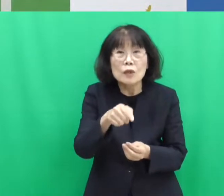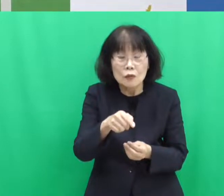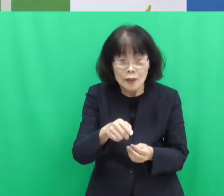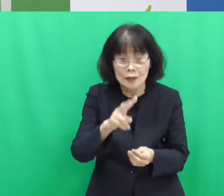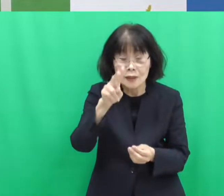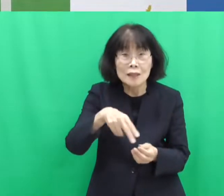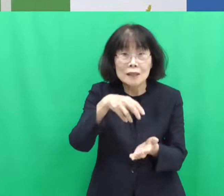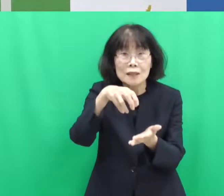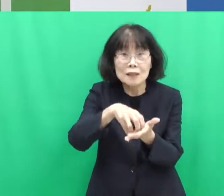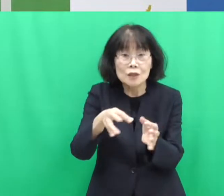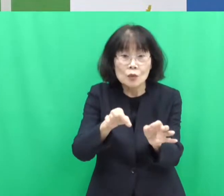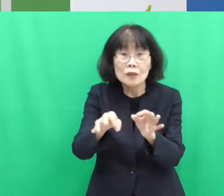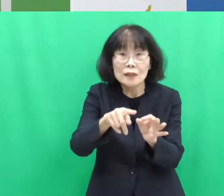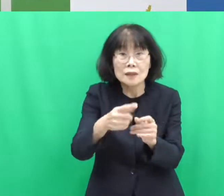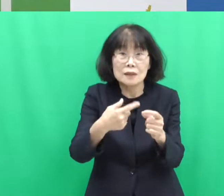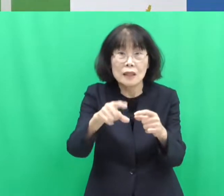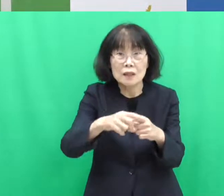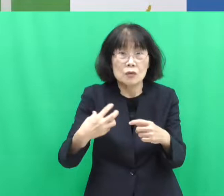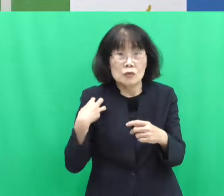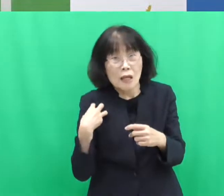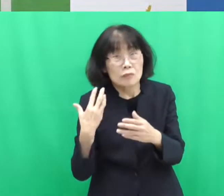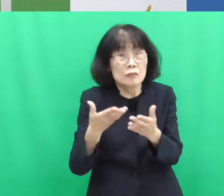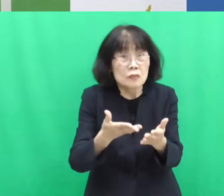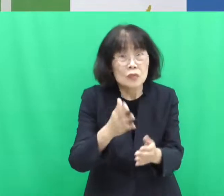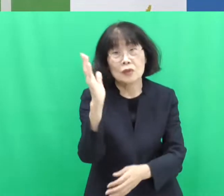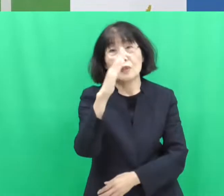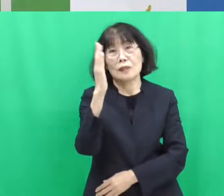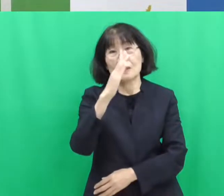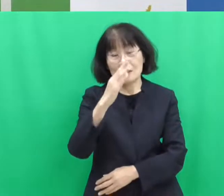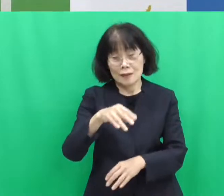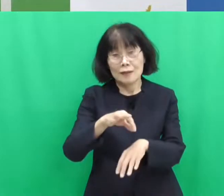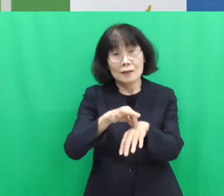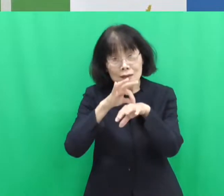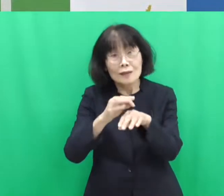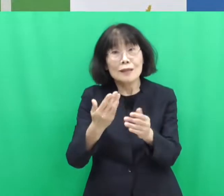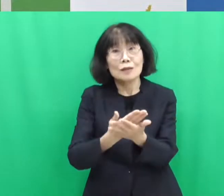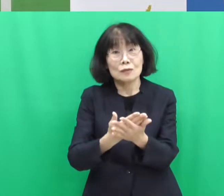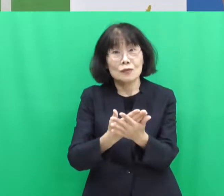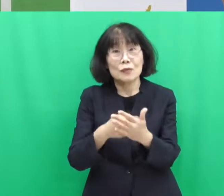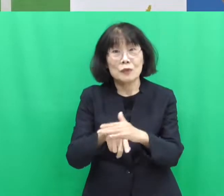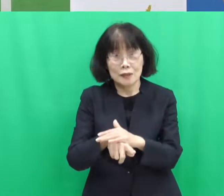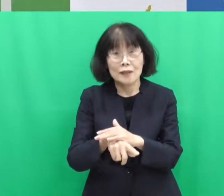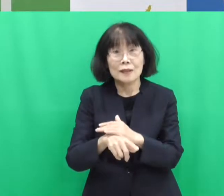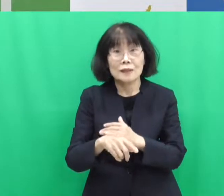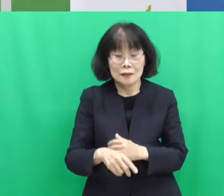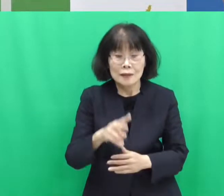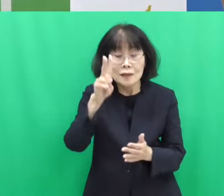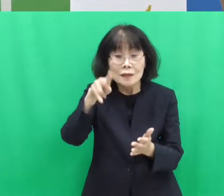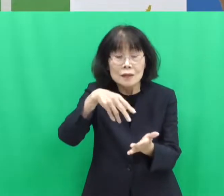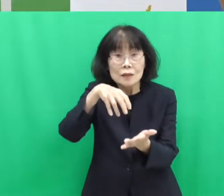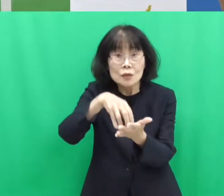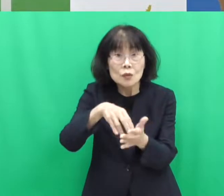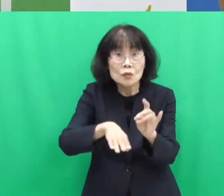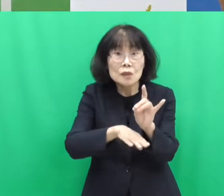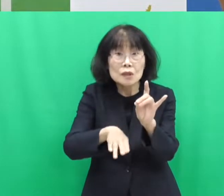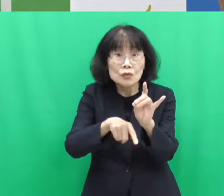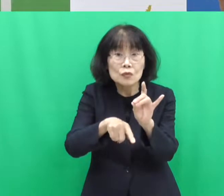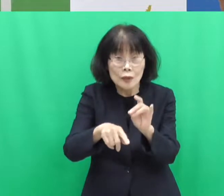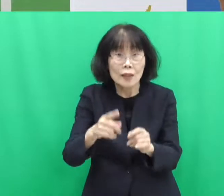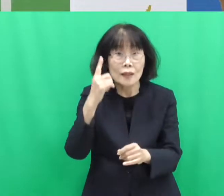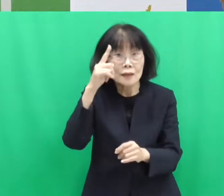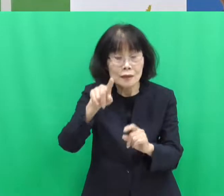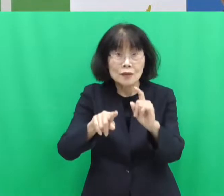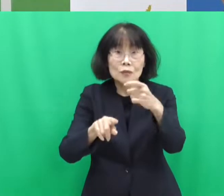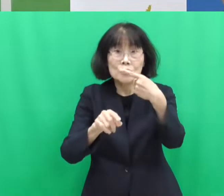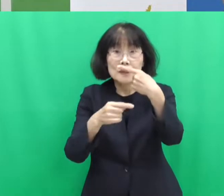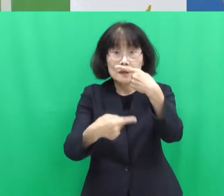認証店にさらなる取り組みを求めるものではございません。改定後の認証基準は明日11月1日を施行いたします